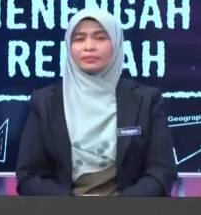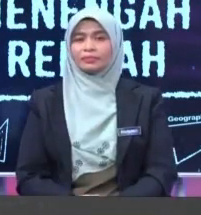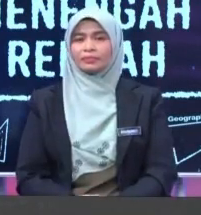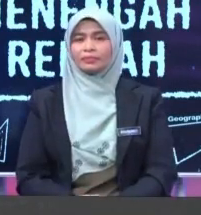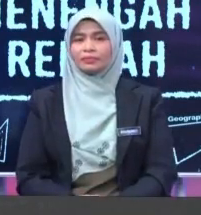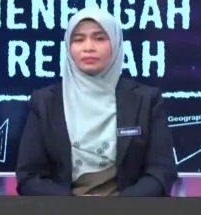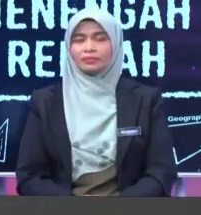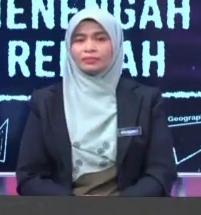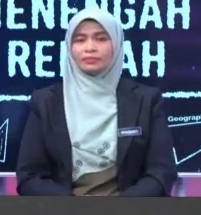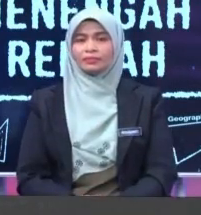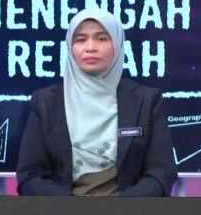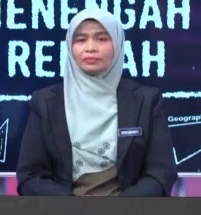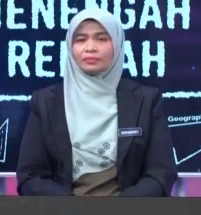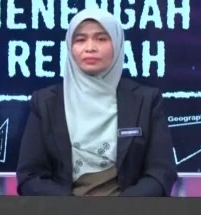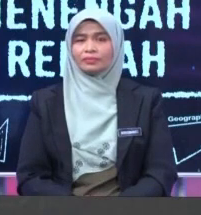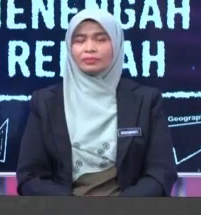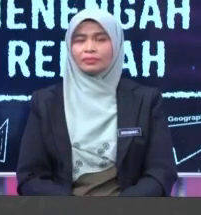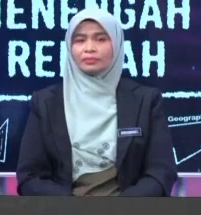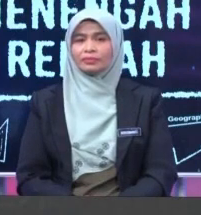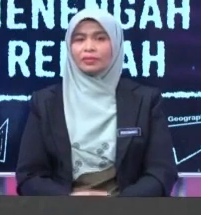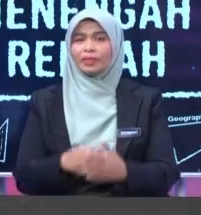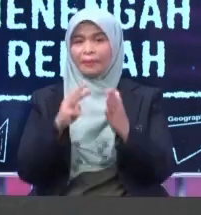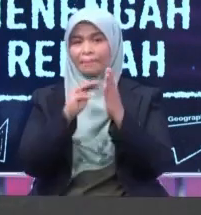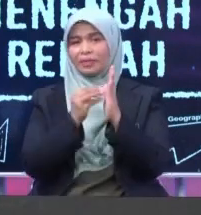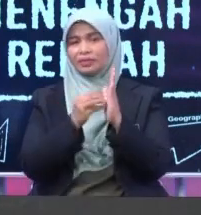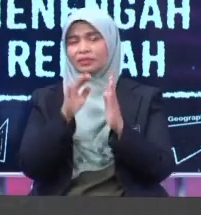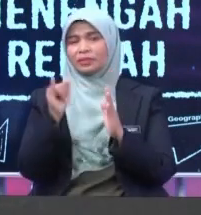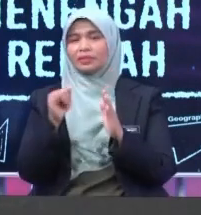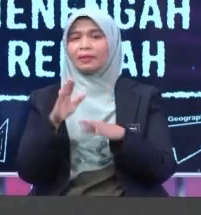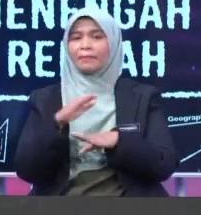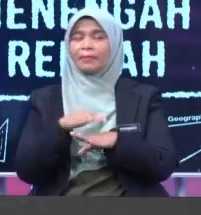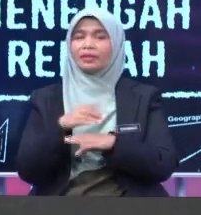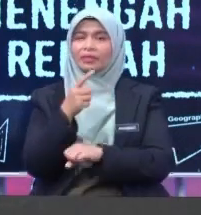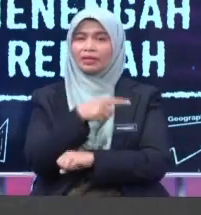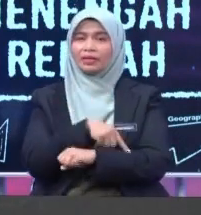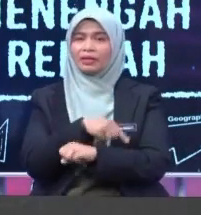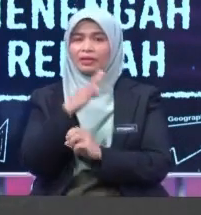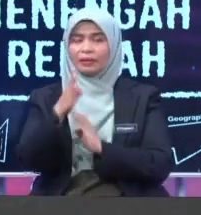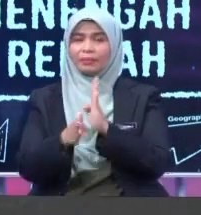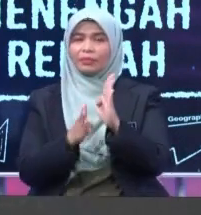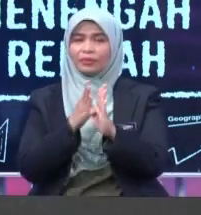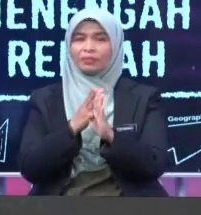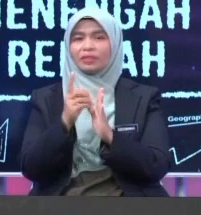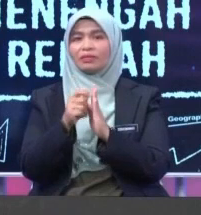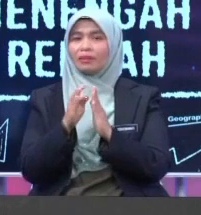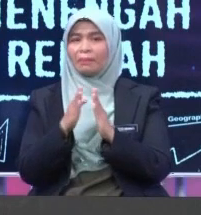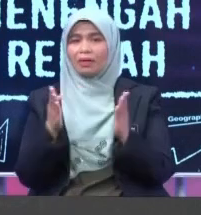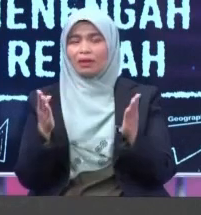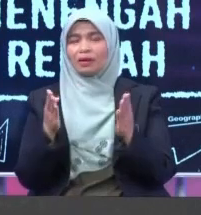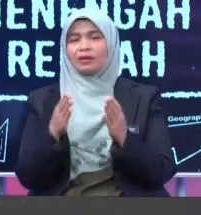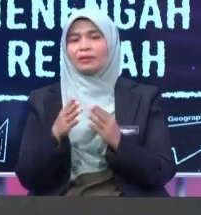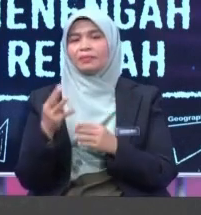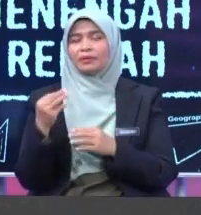yasir. Sadaqallahul 'azim. Maksudnya, pada hari bumi terbelah untuk mereka segera keluar.